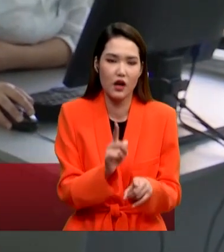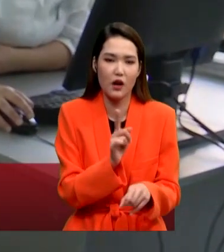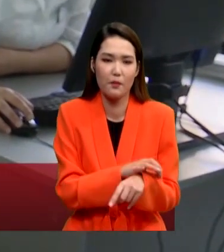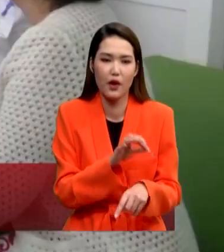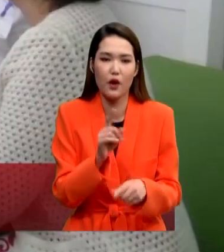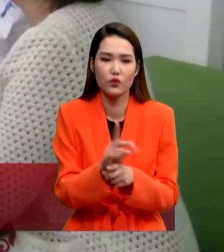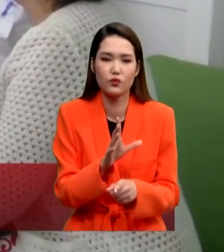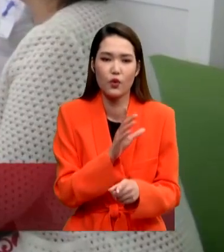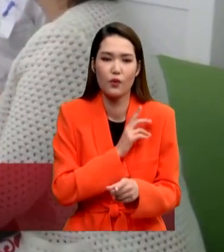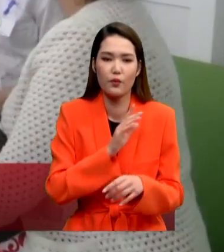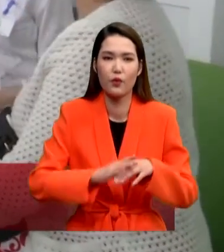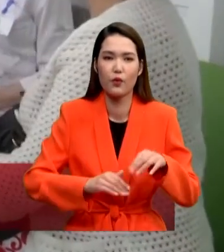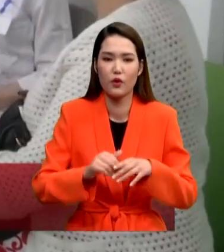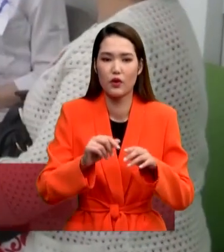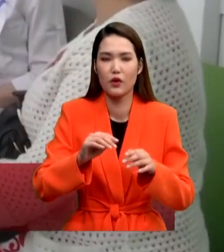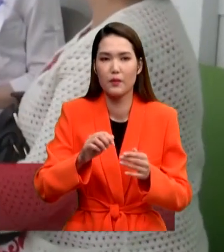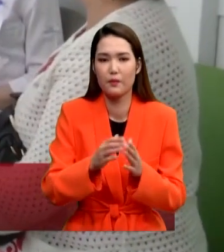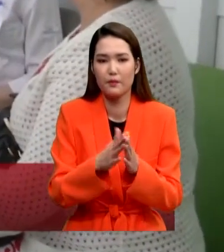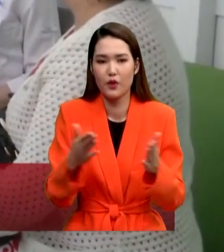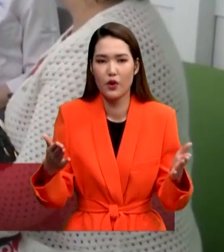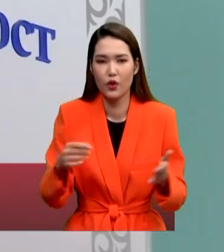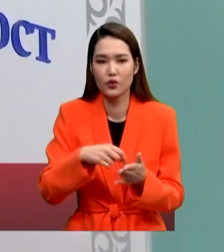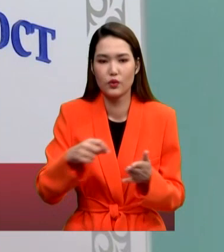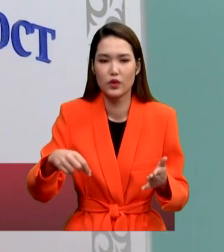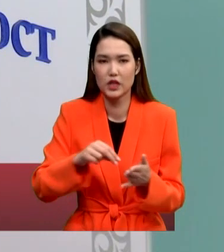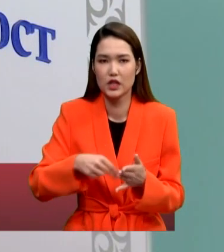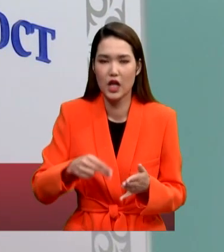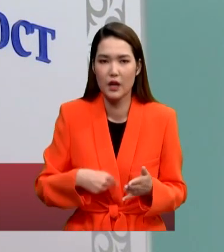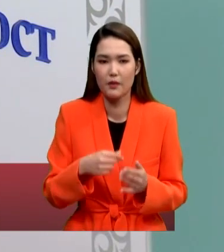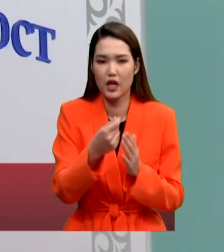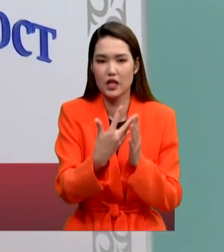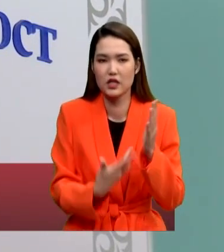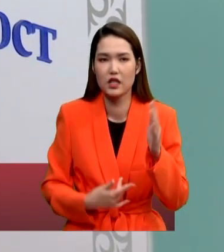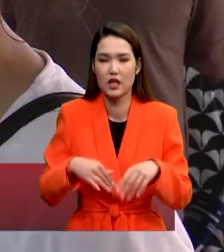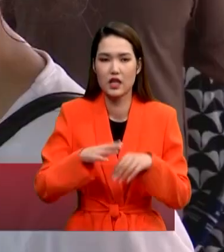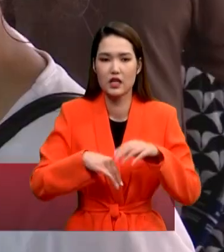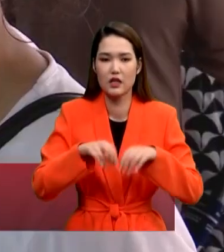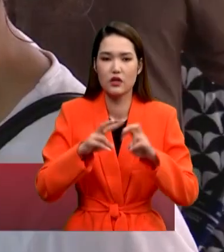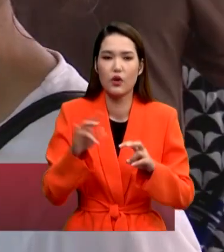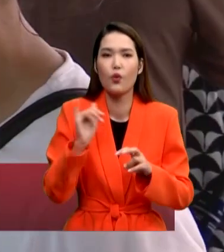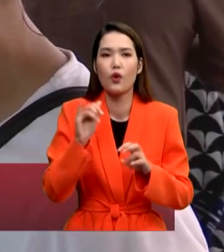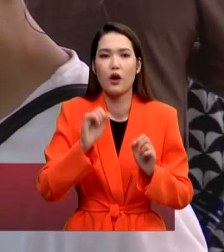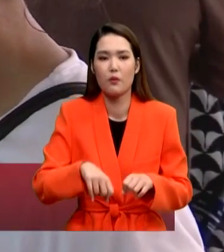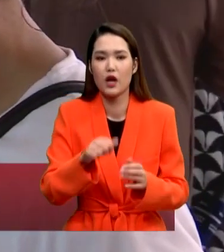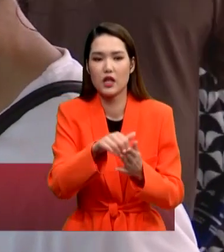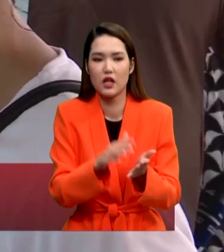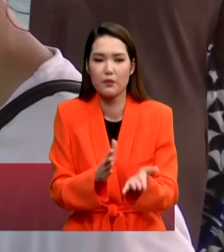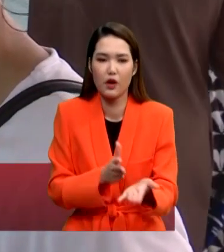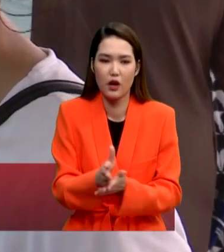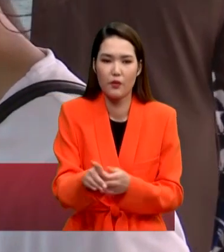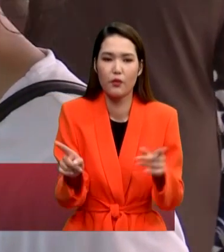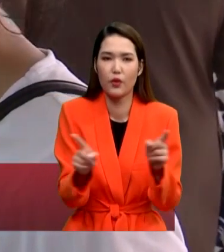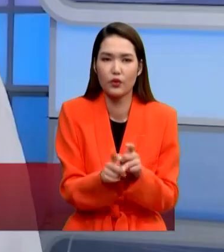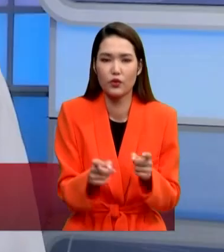должны взять в руки блокнот, ручку и сделать заметку, потому что список специалистов, кому можно записаться напрямую, тоже